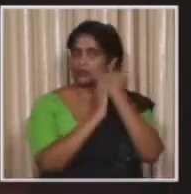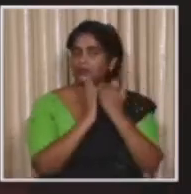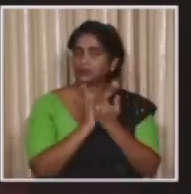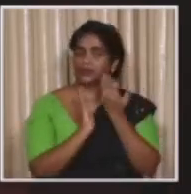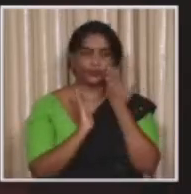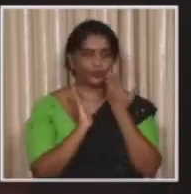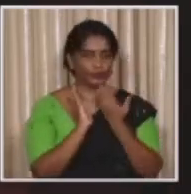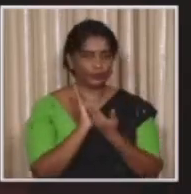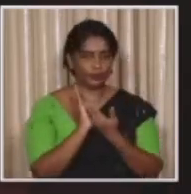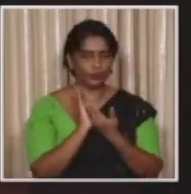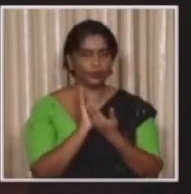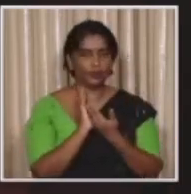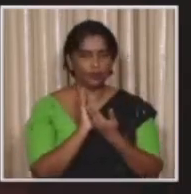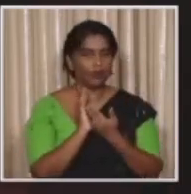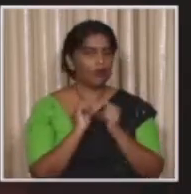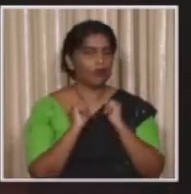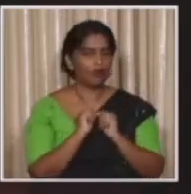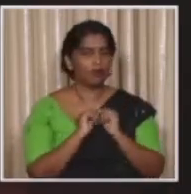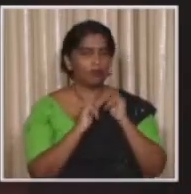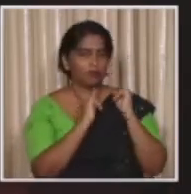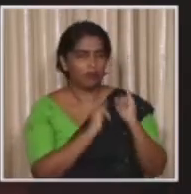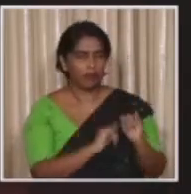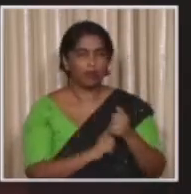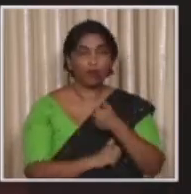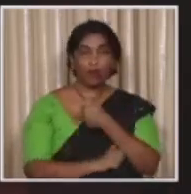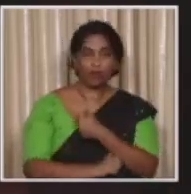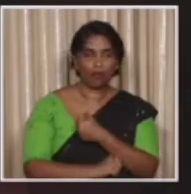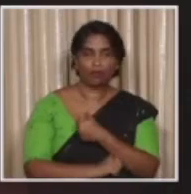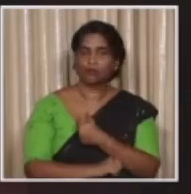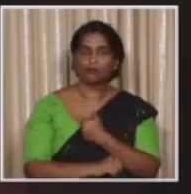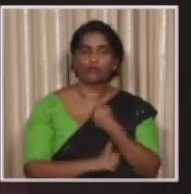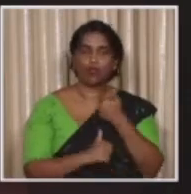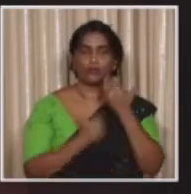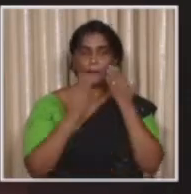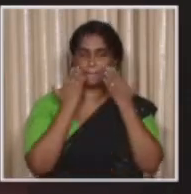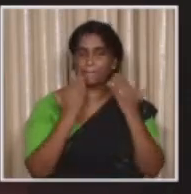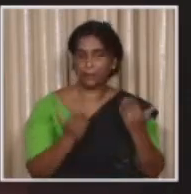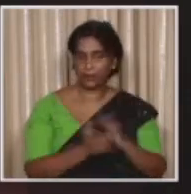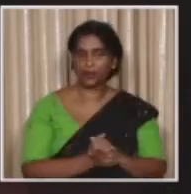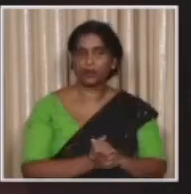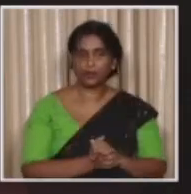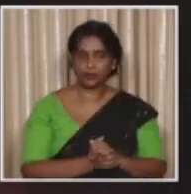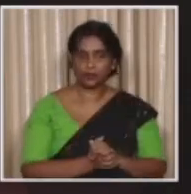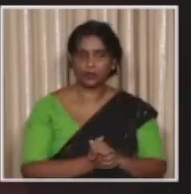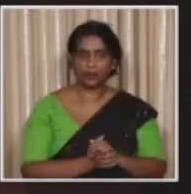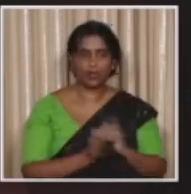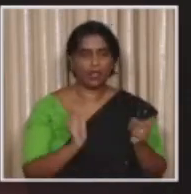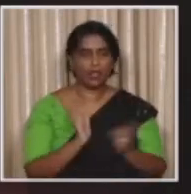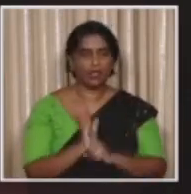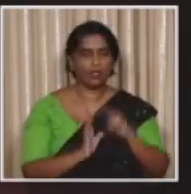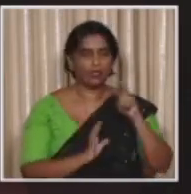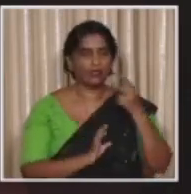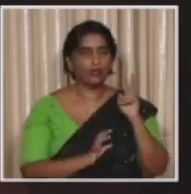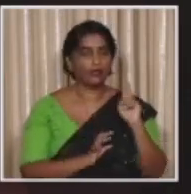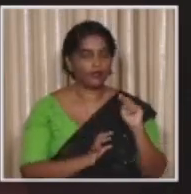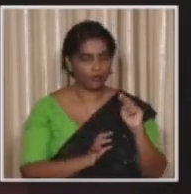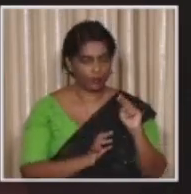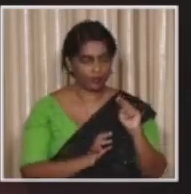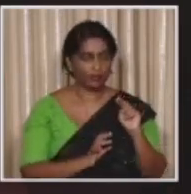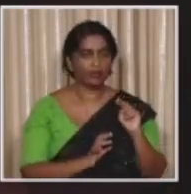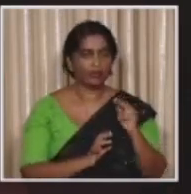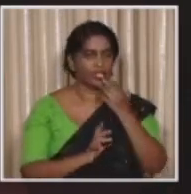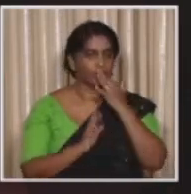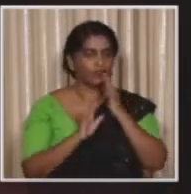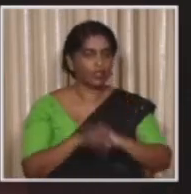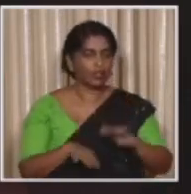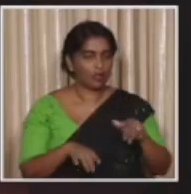බලනකොට කවුද වසලය කවුද බ්‍රාහ්මණය කියන එක හොඳටම තේරෙනවා ලක්ෂ 220ට පාසල්